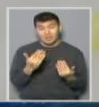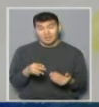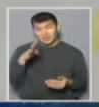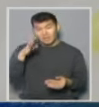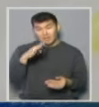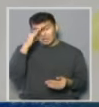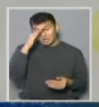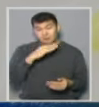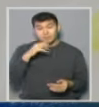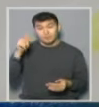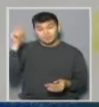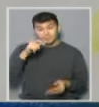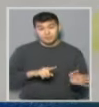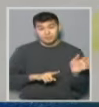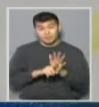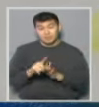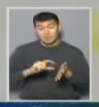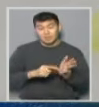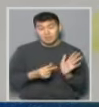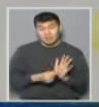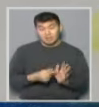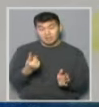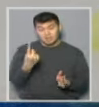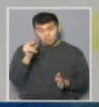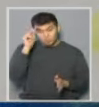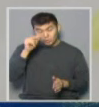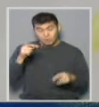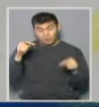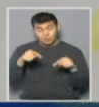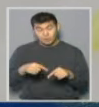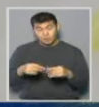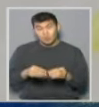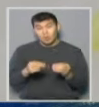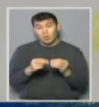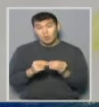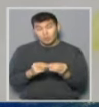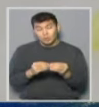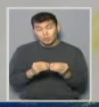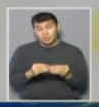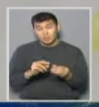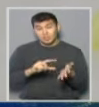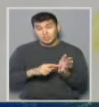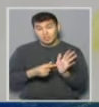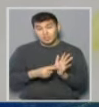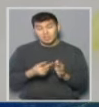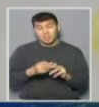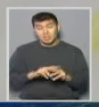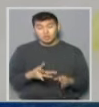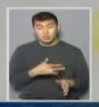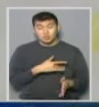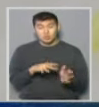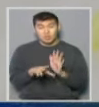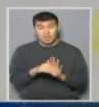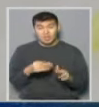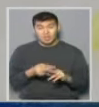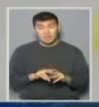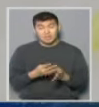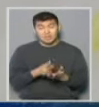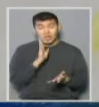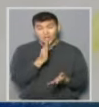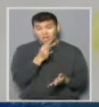осында әкеліп еді бірінші сыныпқа. Содан мен осыдан 10-шы сыныпты оқып, мына жүрегімнің қалауыменен әрине мына ата